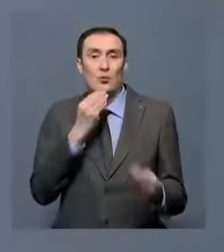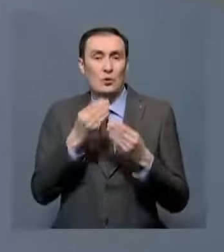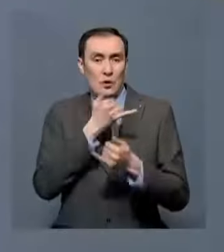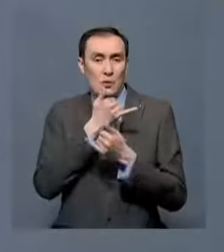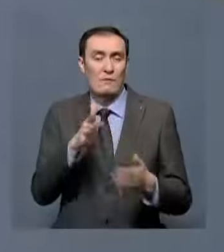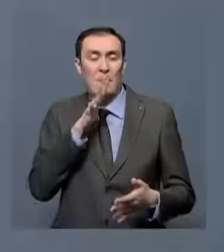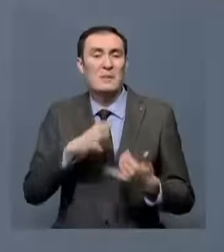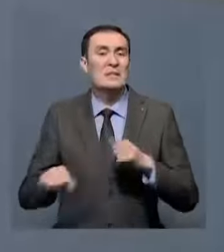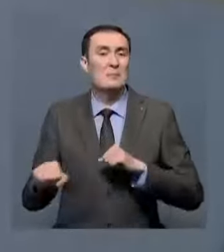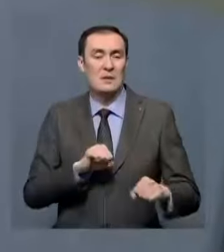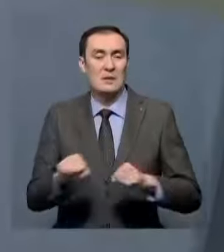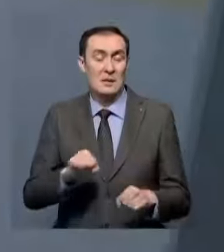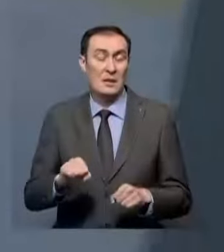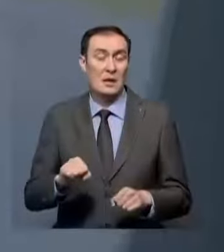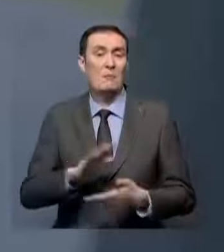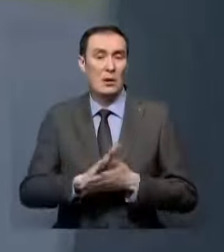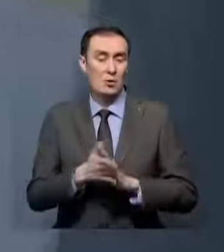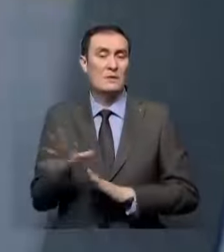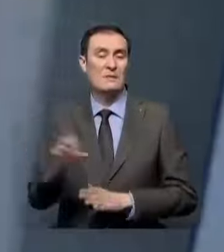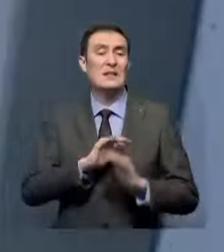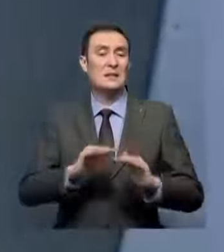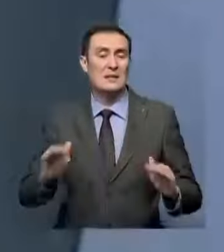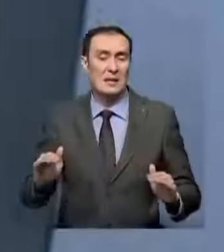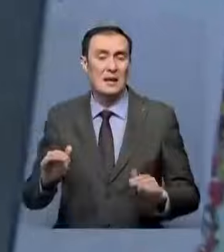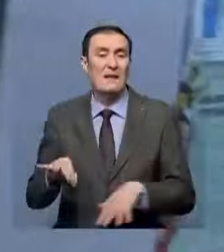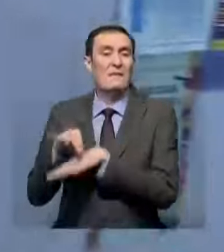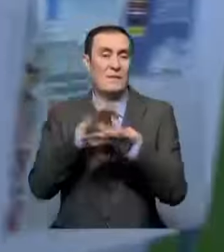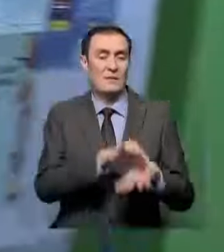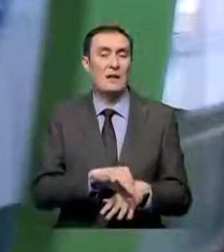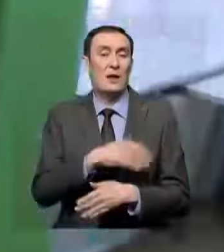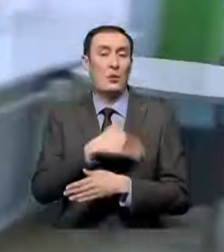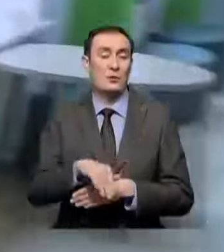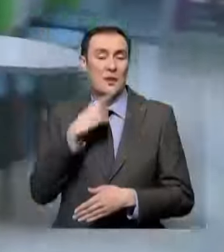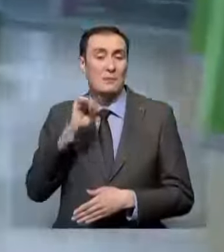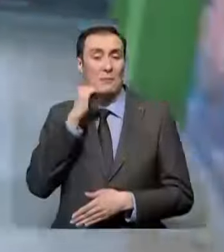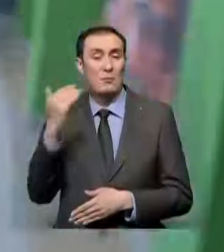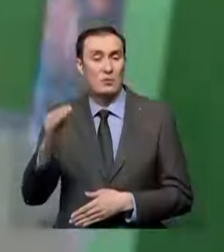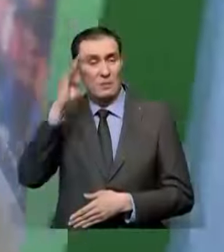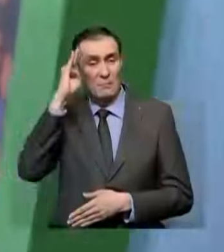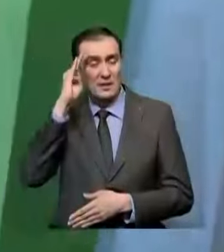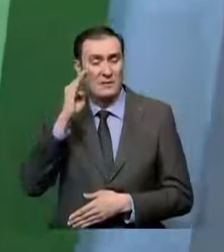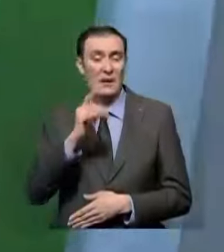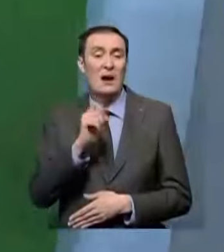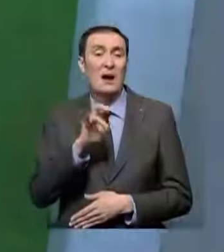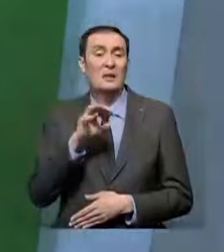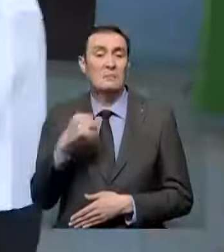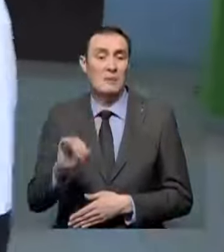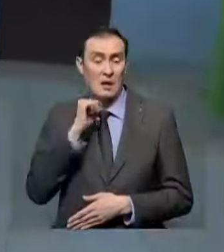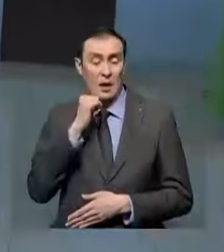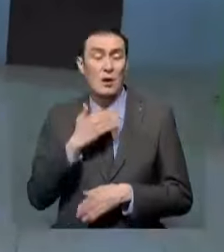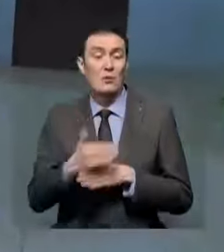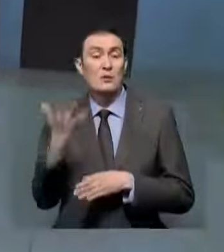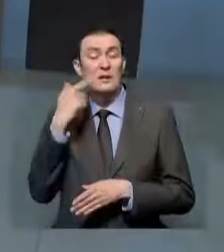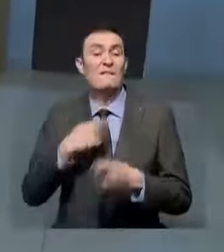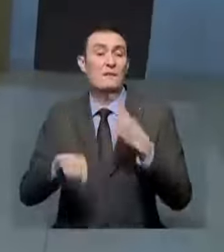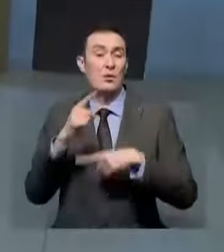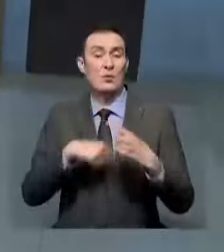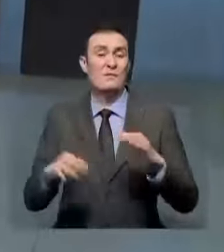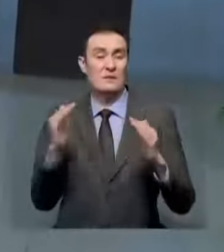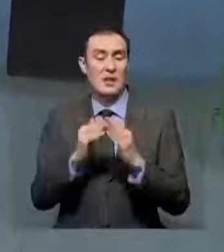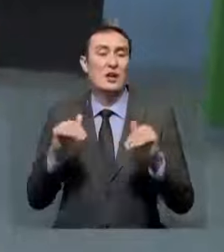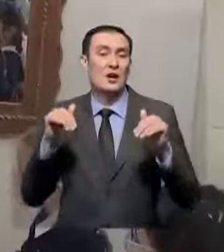В момент землетрясения, как положено, всех учеников вывели на площадку, говорит бабушка мальчика Ханымай Базбакова. Позже, когда они вернулись в